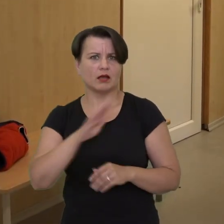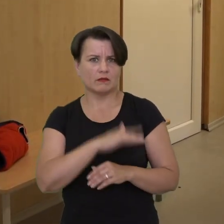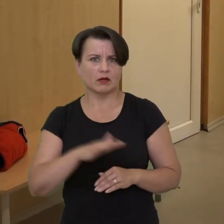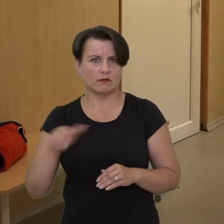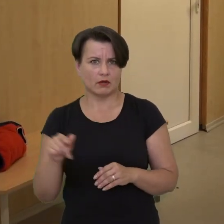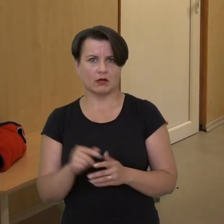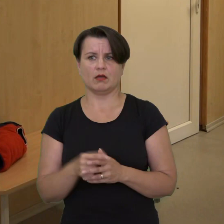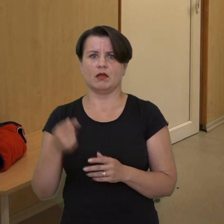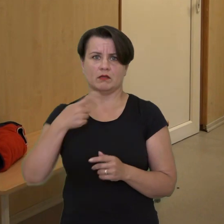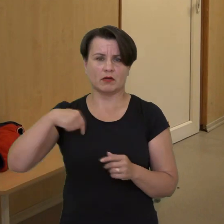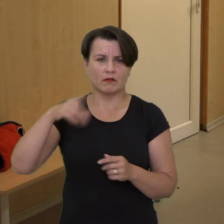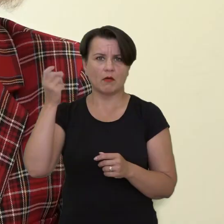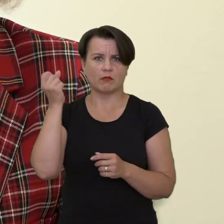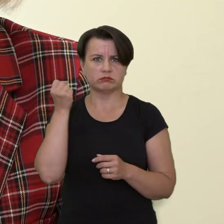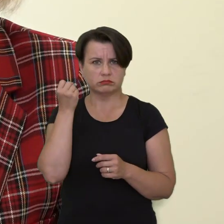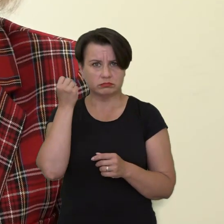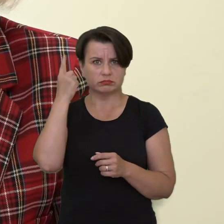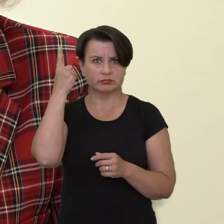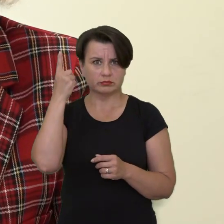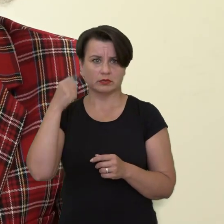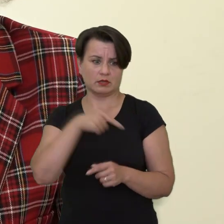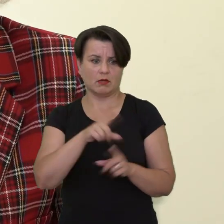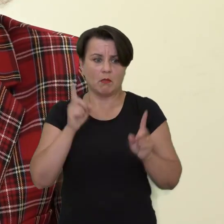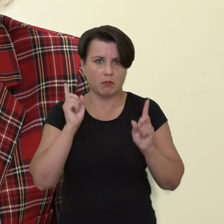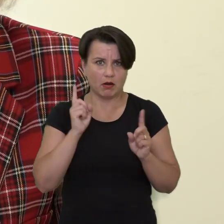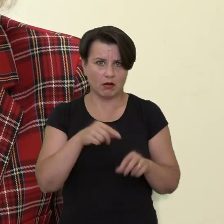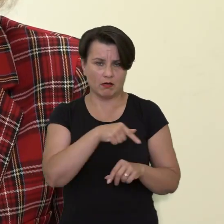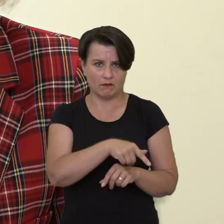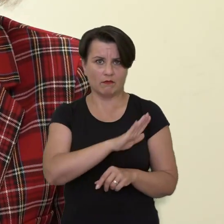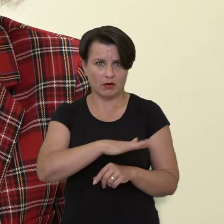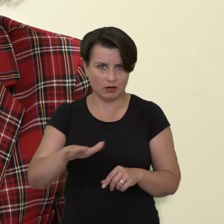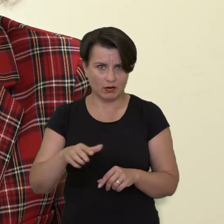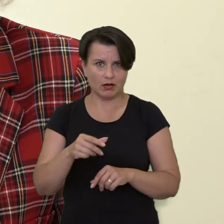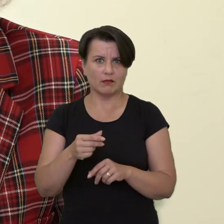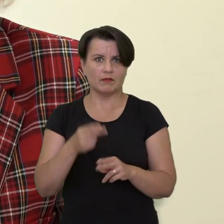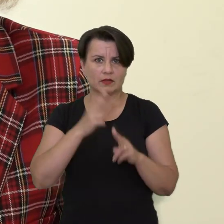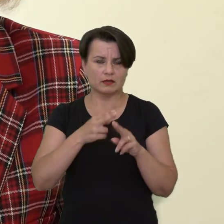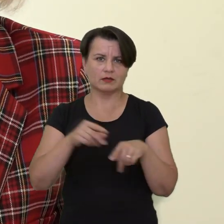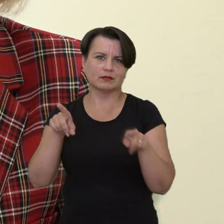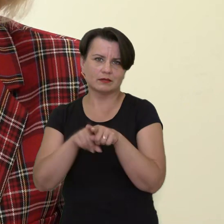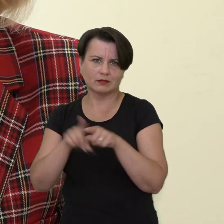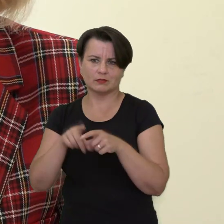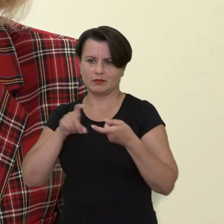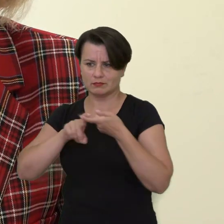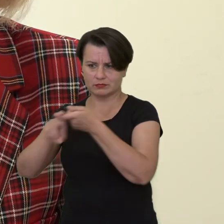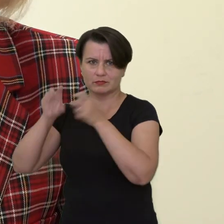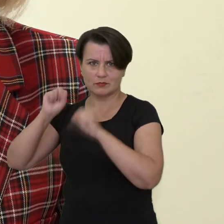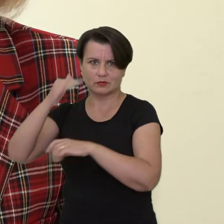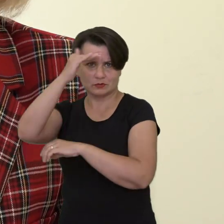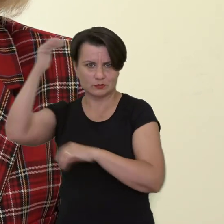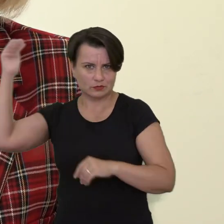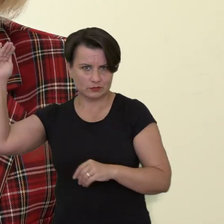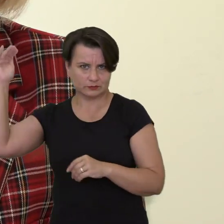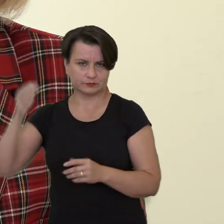pamirštant, kad tos lygos, kurios pavojingos vaikam, pavojingos ir mums suaugusiesiems. Ir kaip parodė kilęs tymų protrūkis,